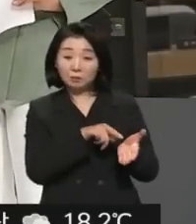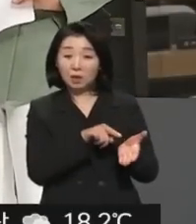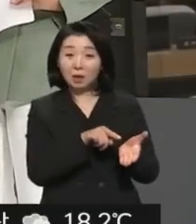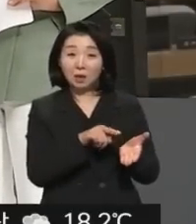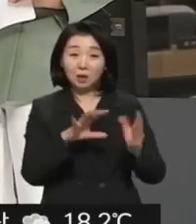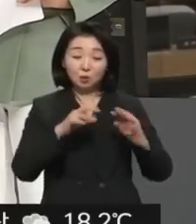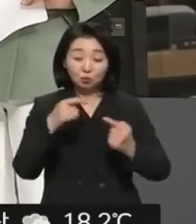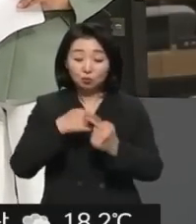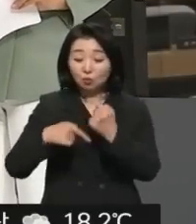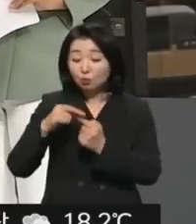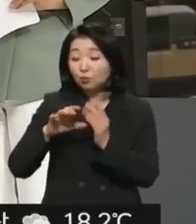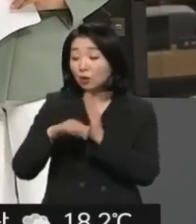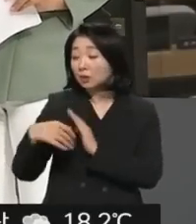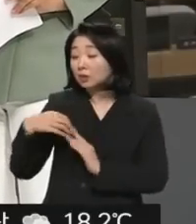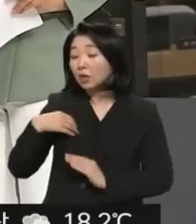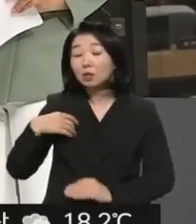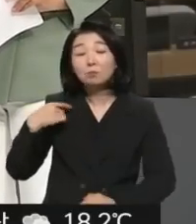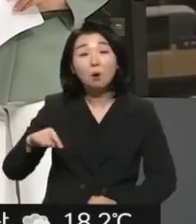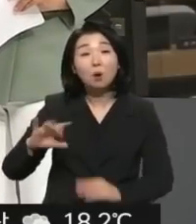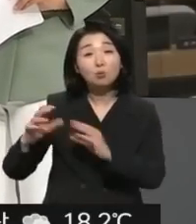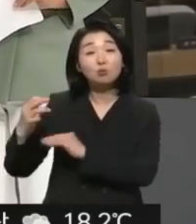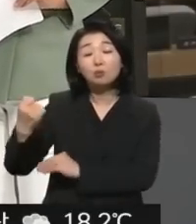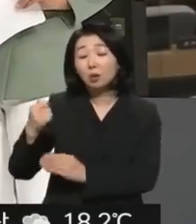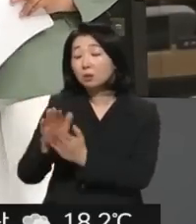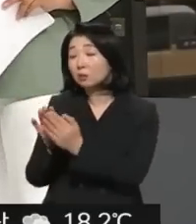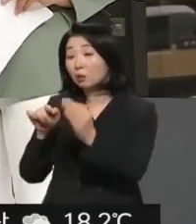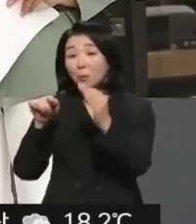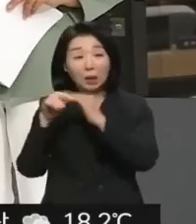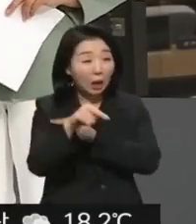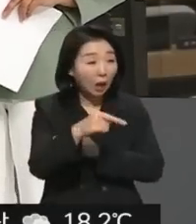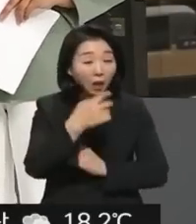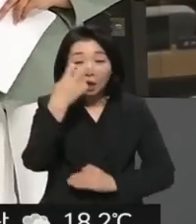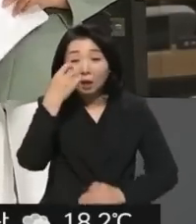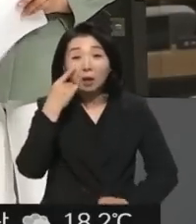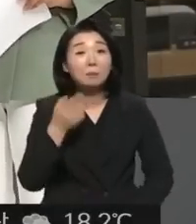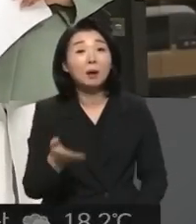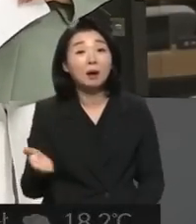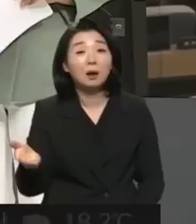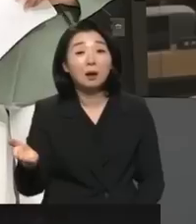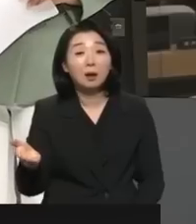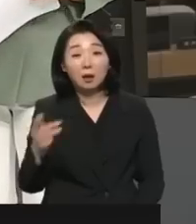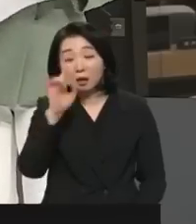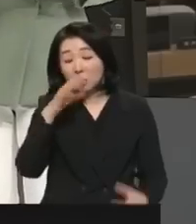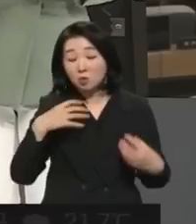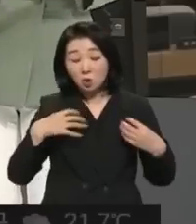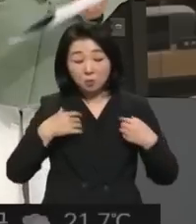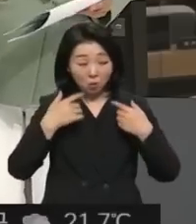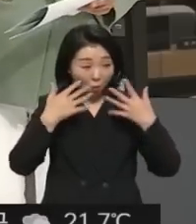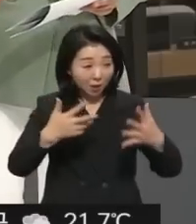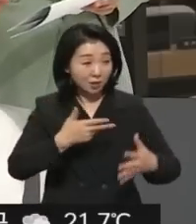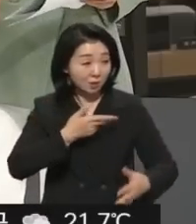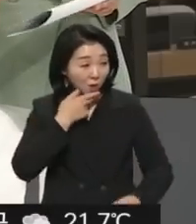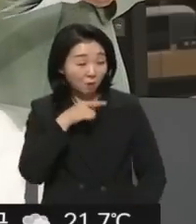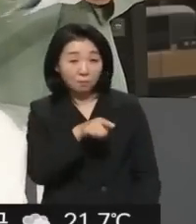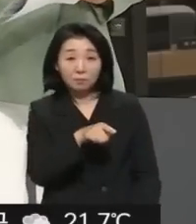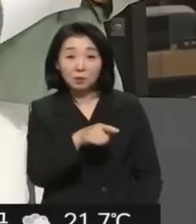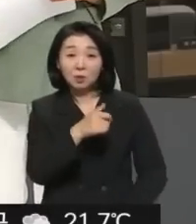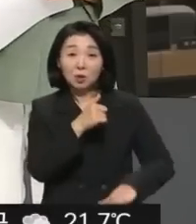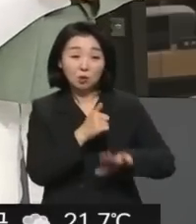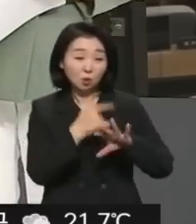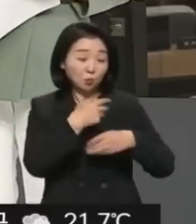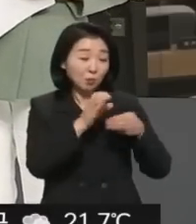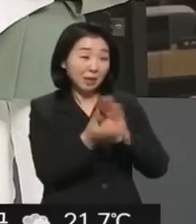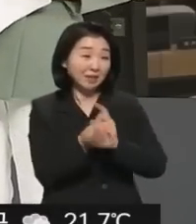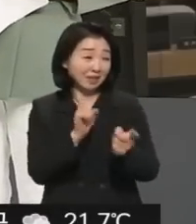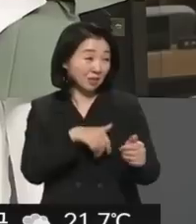국정운영에 책임 있는 정부 여당이 직접 가서 현장을 살펴보라고 했습니다. 정부 여당이 제대로 확인을 하지 않고 있으니 야당이 대신